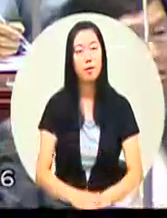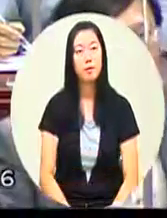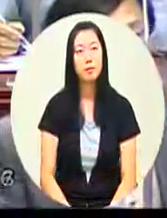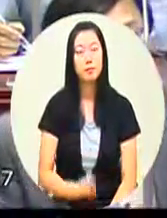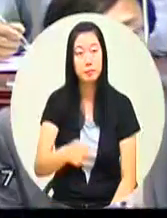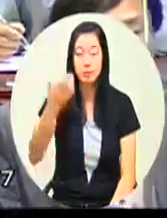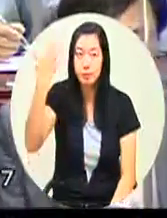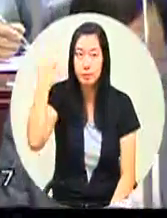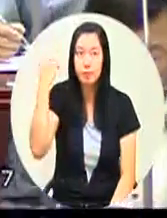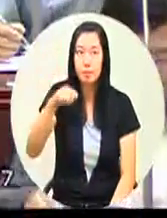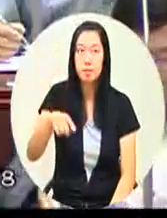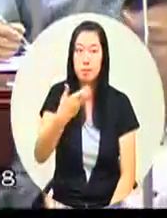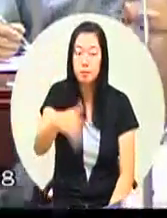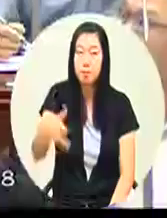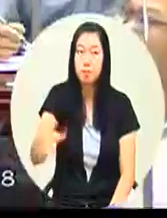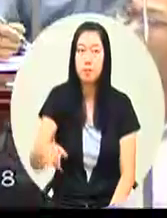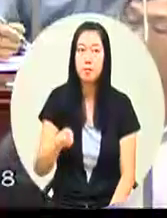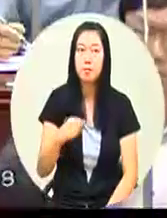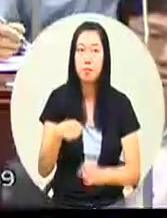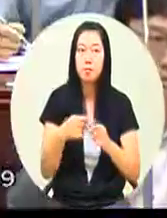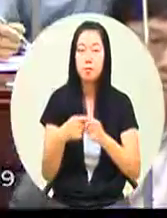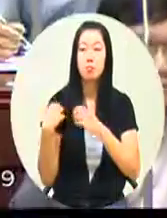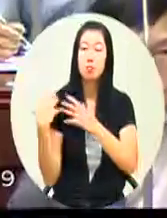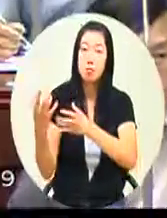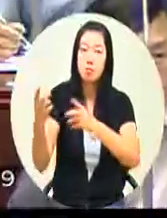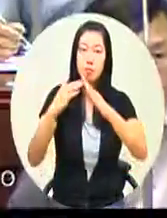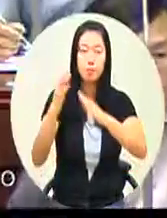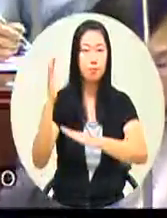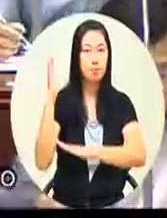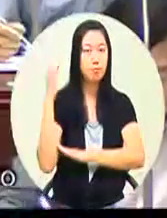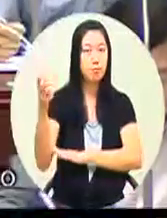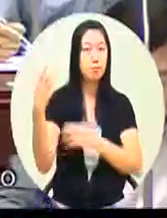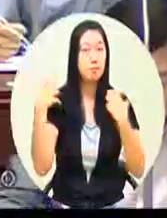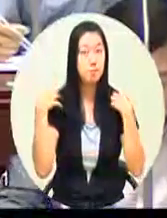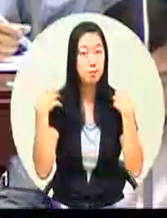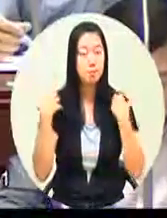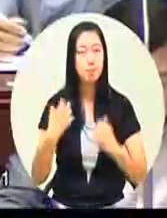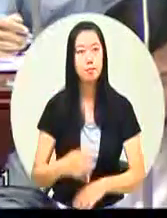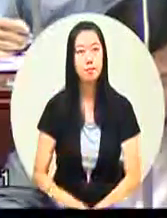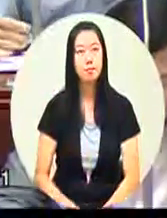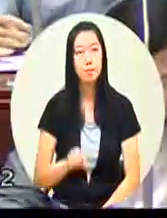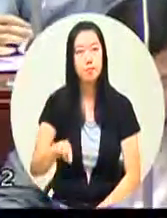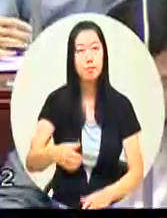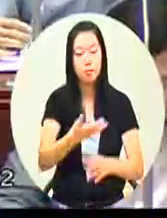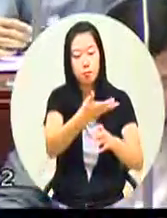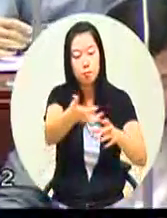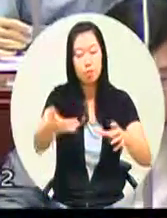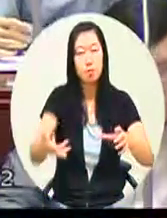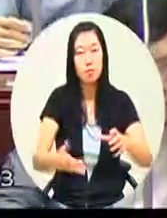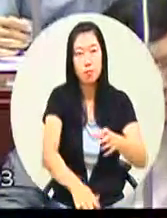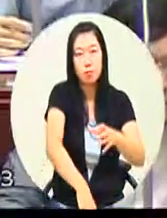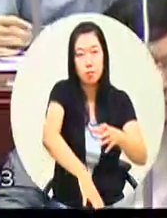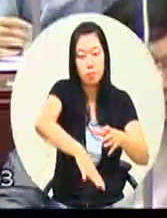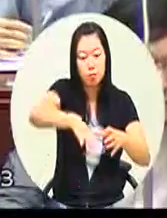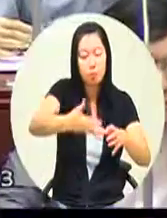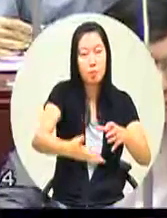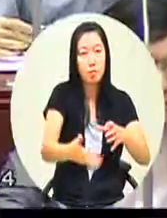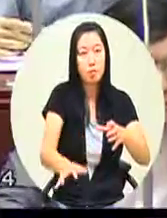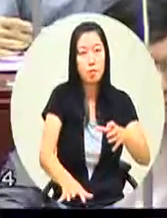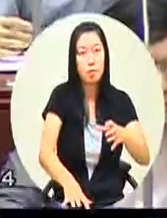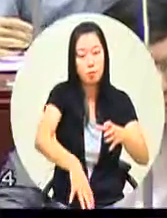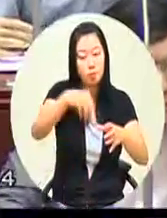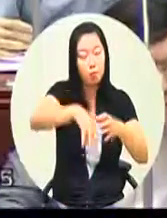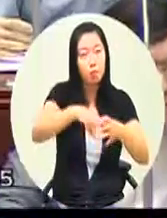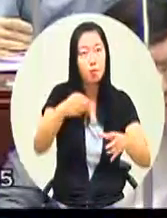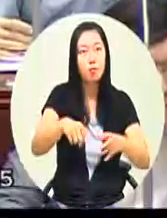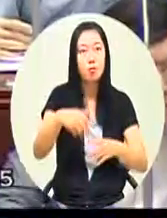实上这个水那时候应该是市政府，那时候那这个水井的部分呢，那时候因为那时候市政府大概有